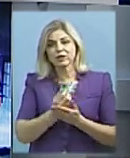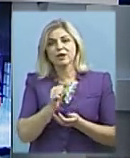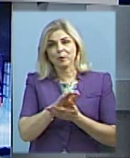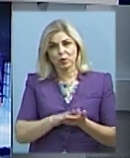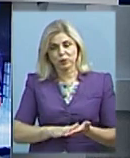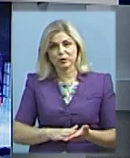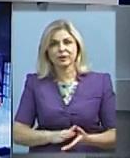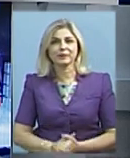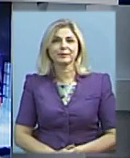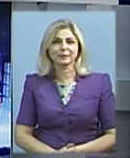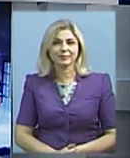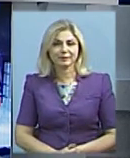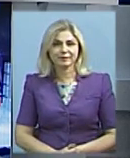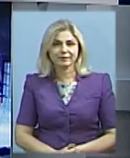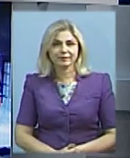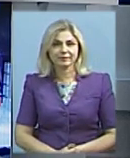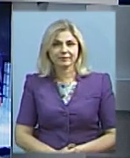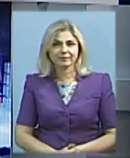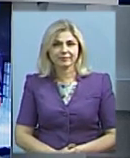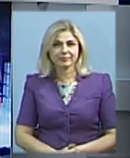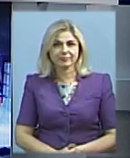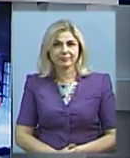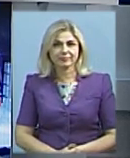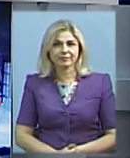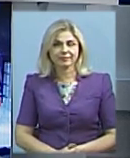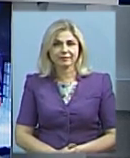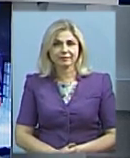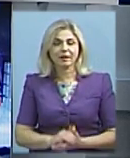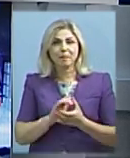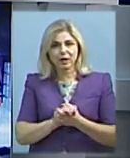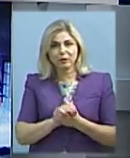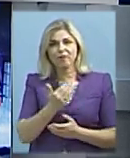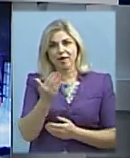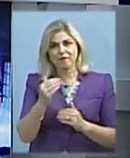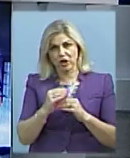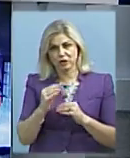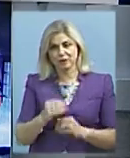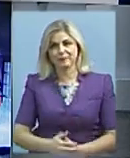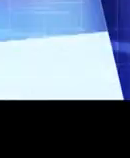студії зустрічайте мою колегу Євгенію Голубову. Мирного вам вечора!